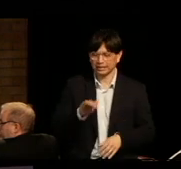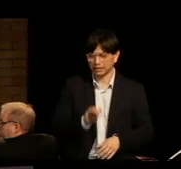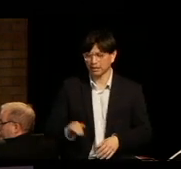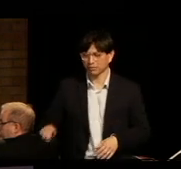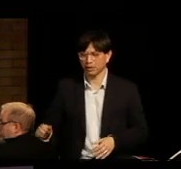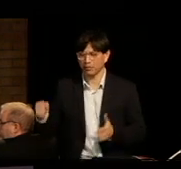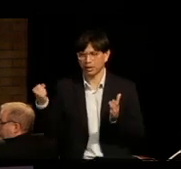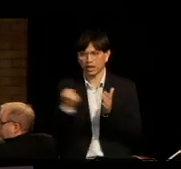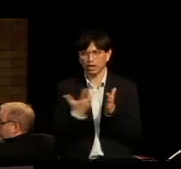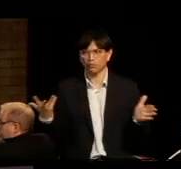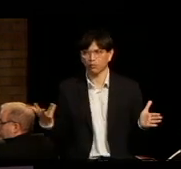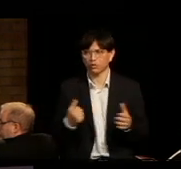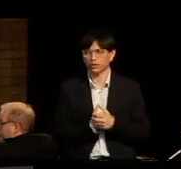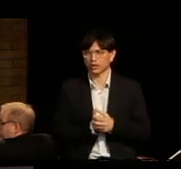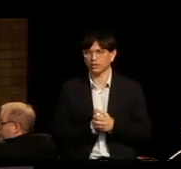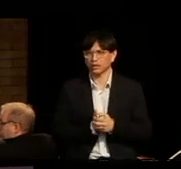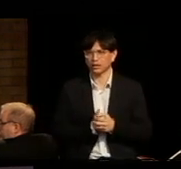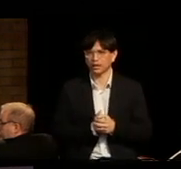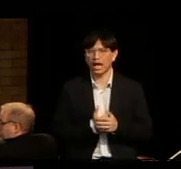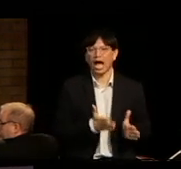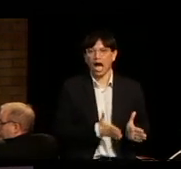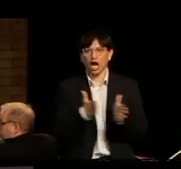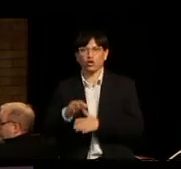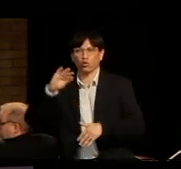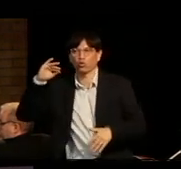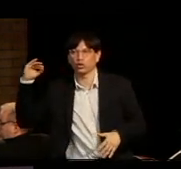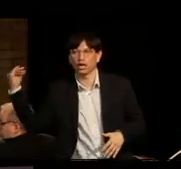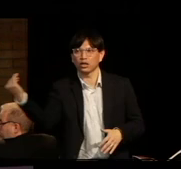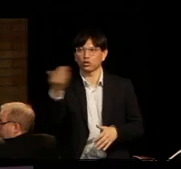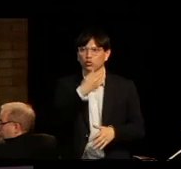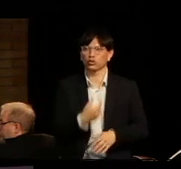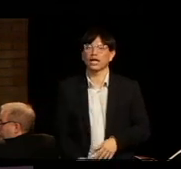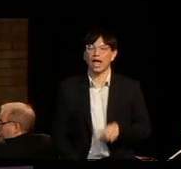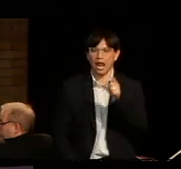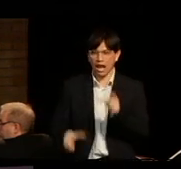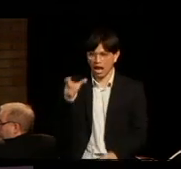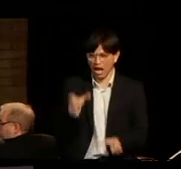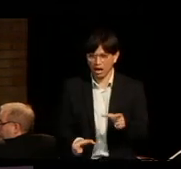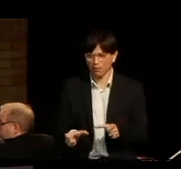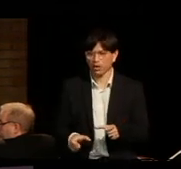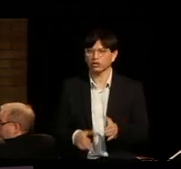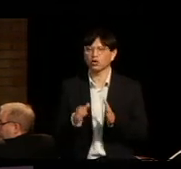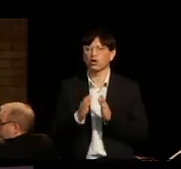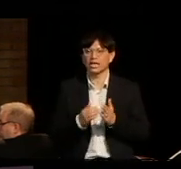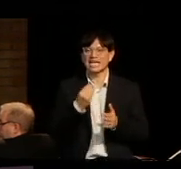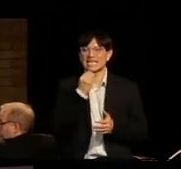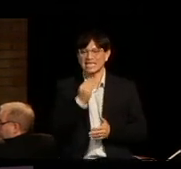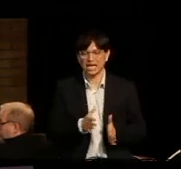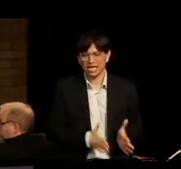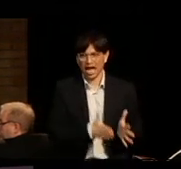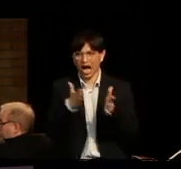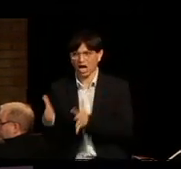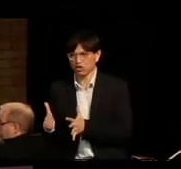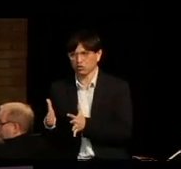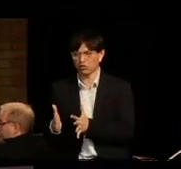questione importante su cui sensibilizzare tutti i catechisti tutte le persone della parrocchia chiedere aiuto e anzitutto i